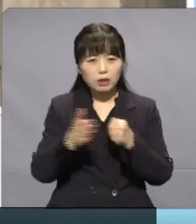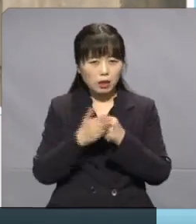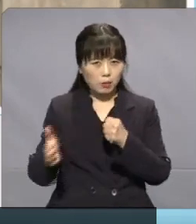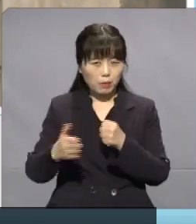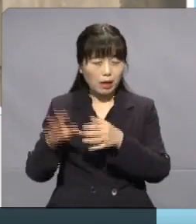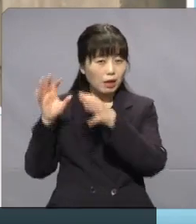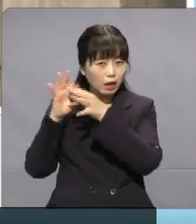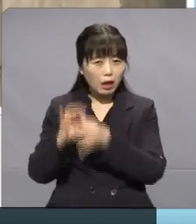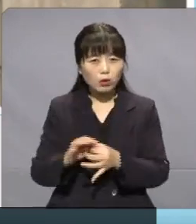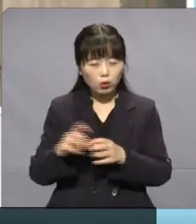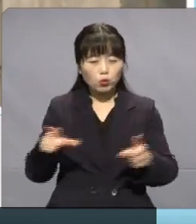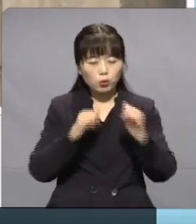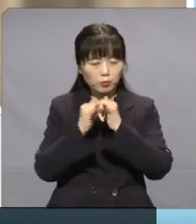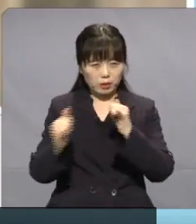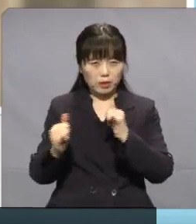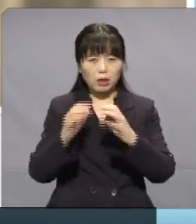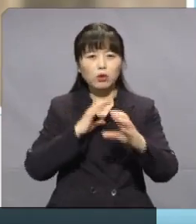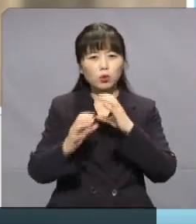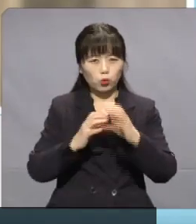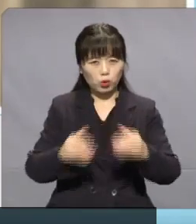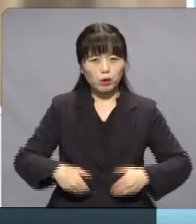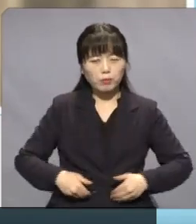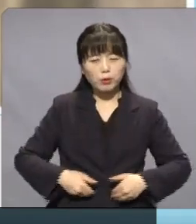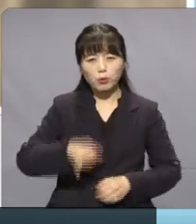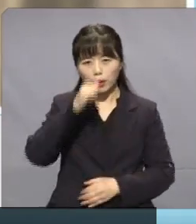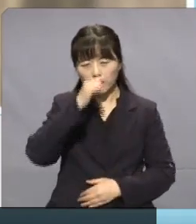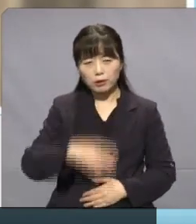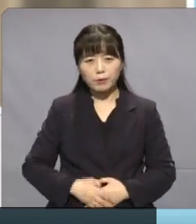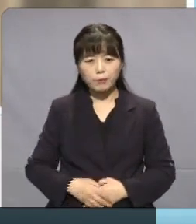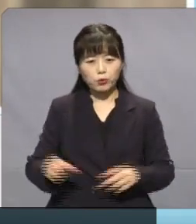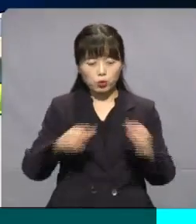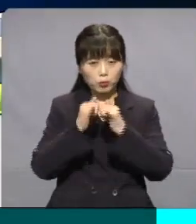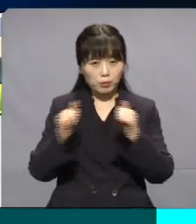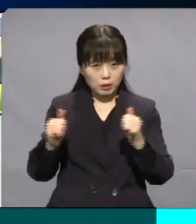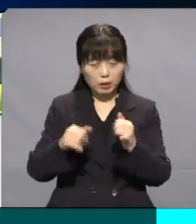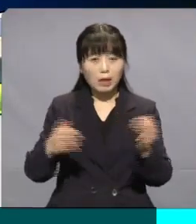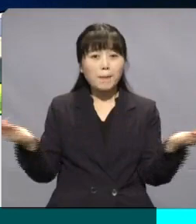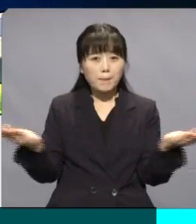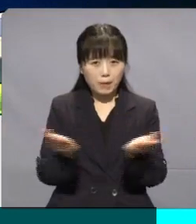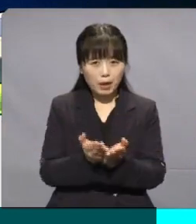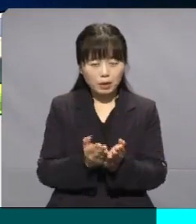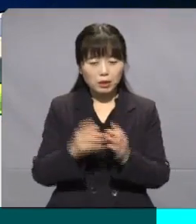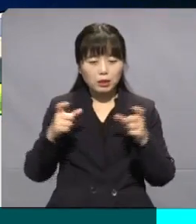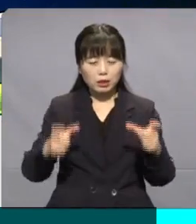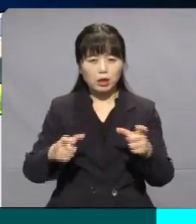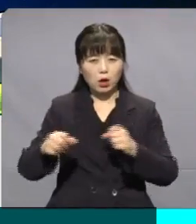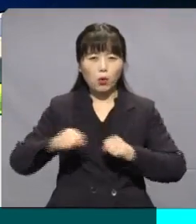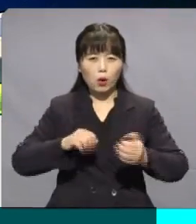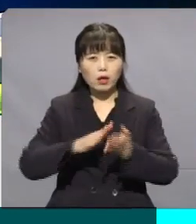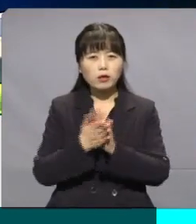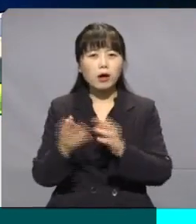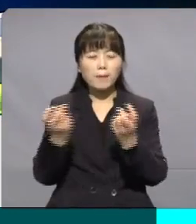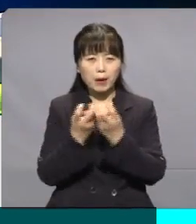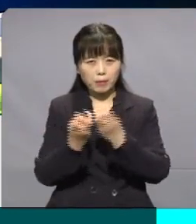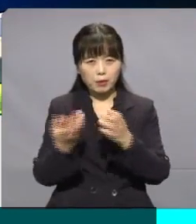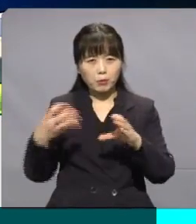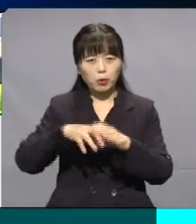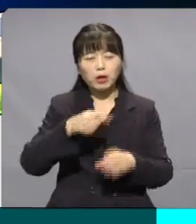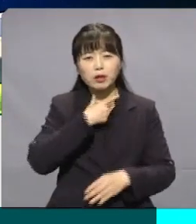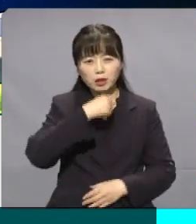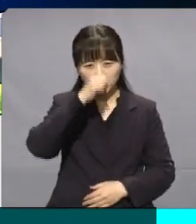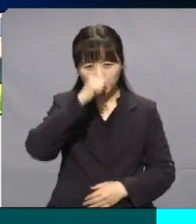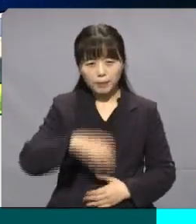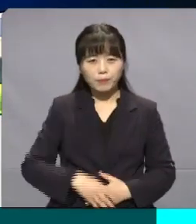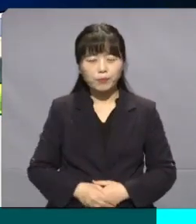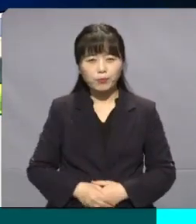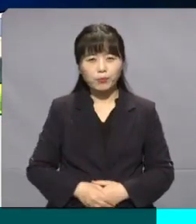지속적으로 주민과 소통할 필요가 있다고 생각합니다. 예. 주민들 니즈에 꼭 맞는 지역 활성화 방안이 꼭 좀 포함이 됐으면 그렇죠. 주민이 하고요.